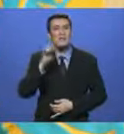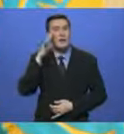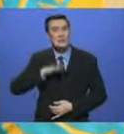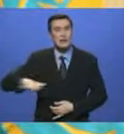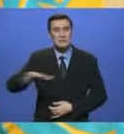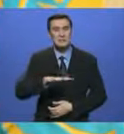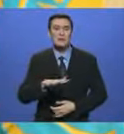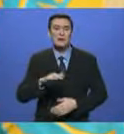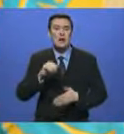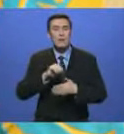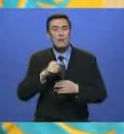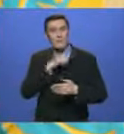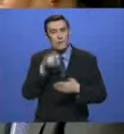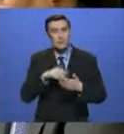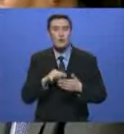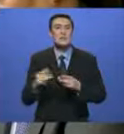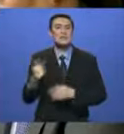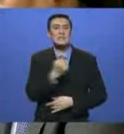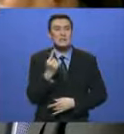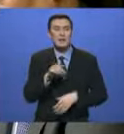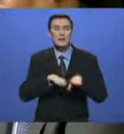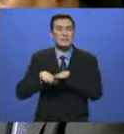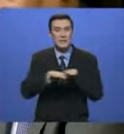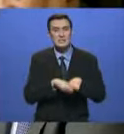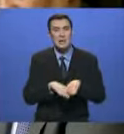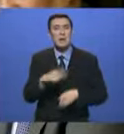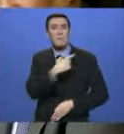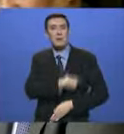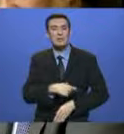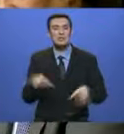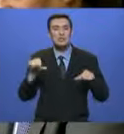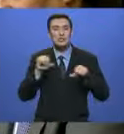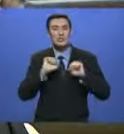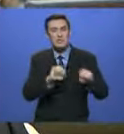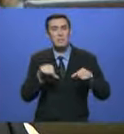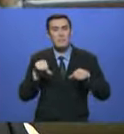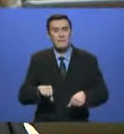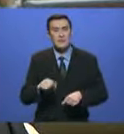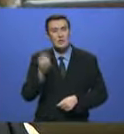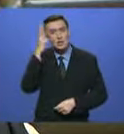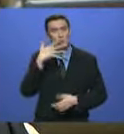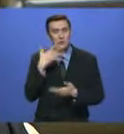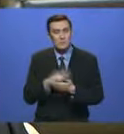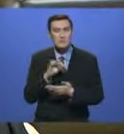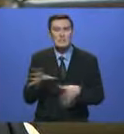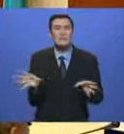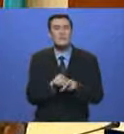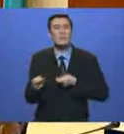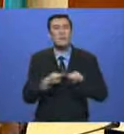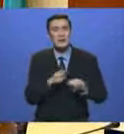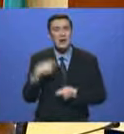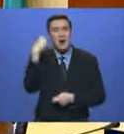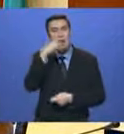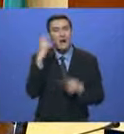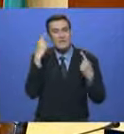экономического пространства. Речь идет о единой регистрации патентов, совместной защите прав интеллектуальной собственности и совместном управлении